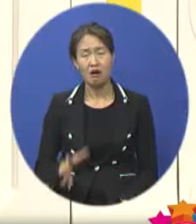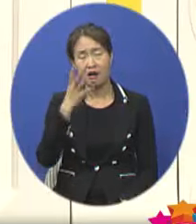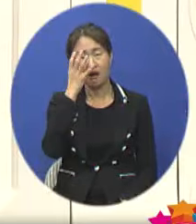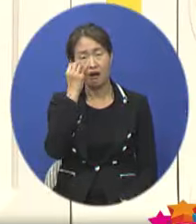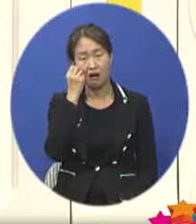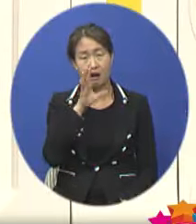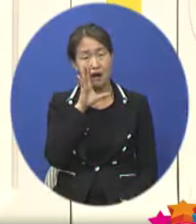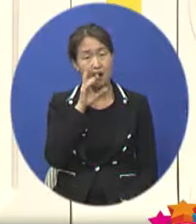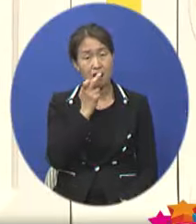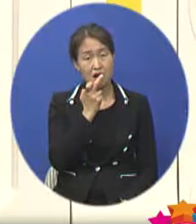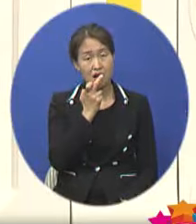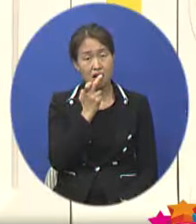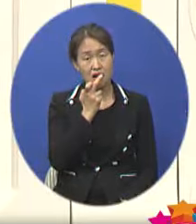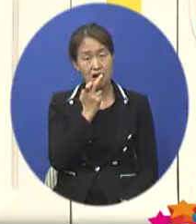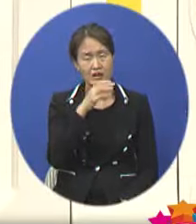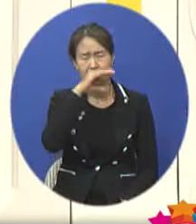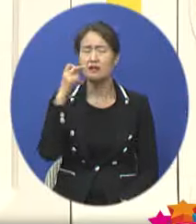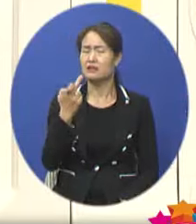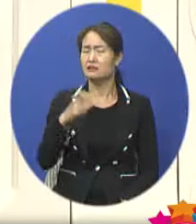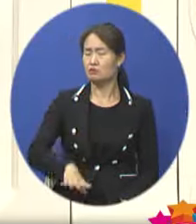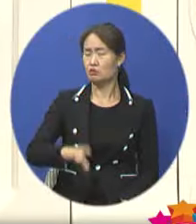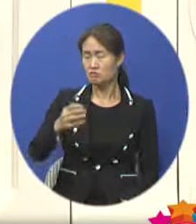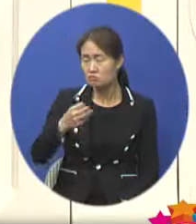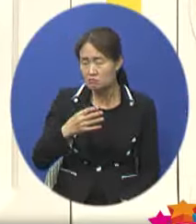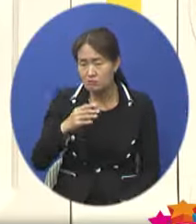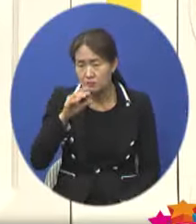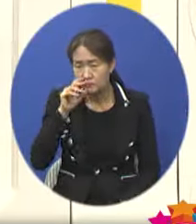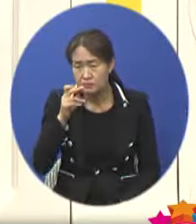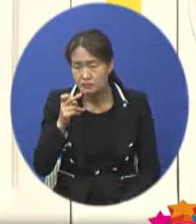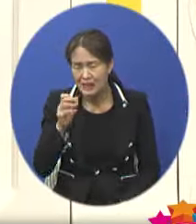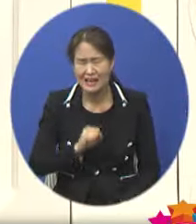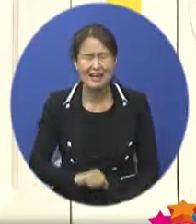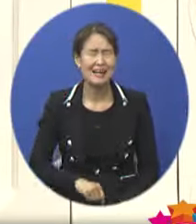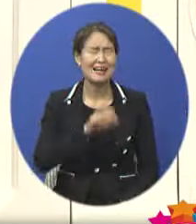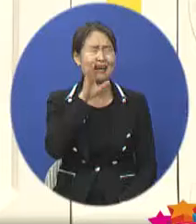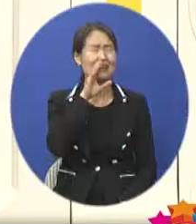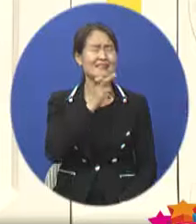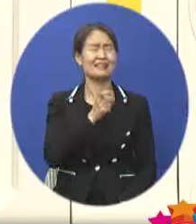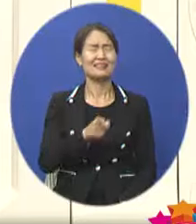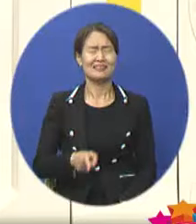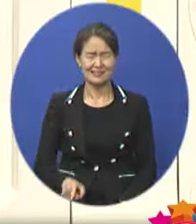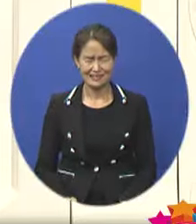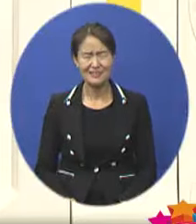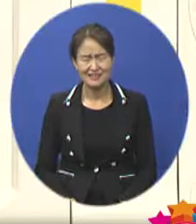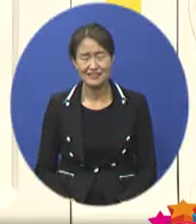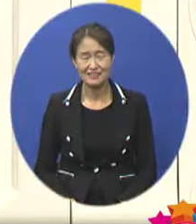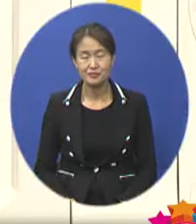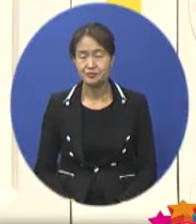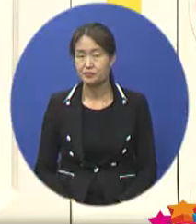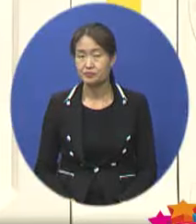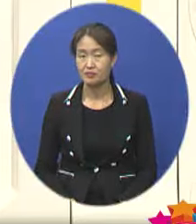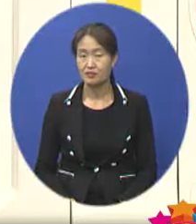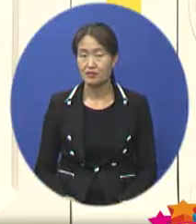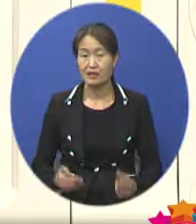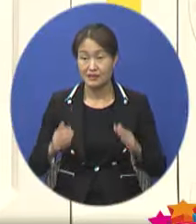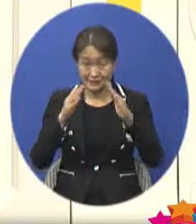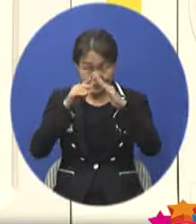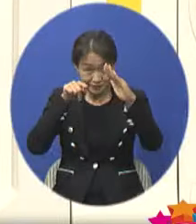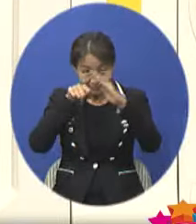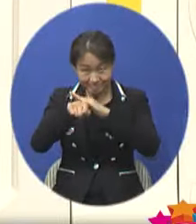아, 아산 예산이라고 하니까 헷갈렸죠. 저희가 예, 아, 예산에 예. 오신 지 얼마 안 됐네. 예. 예. 아, 예. 그러시구나. 이제 집들이는